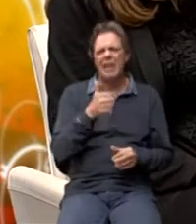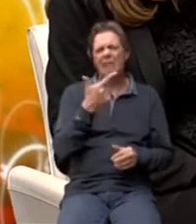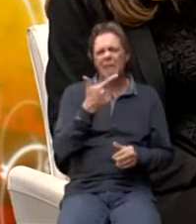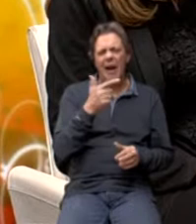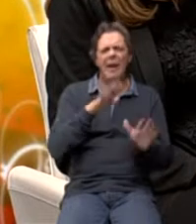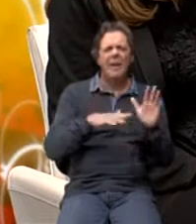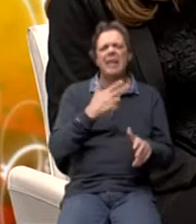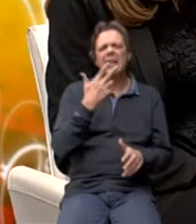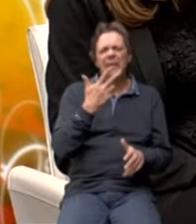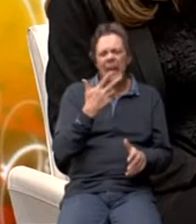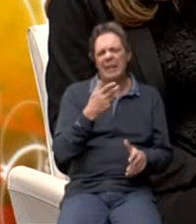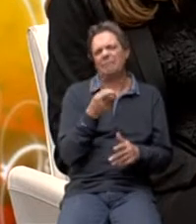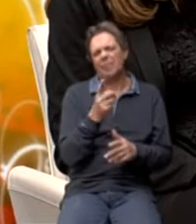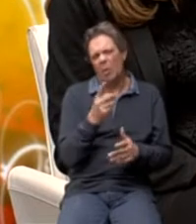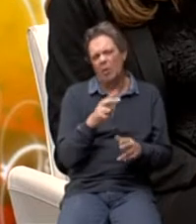tri